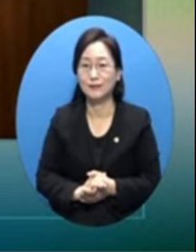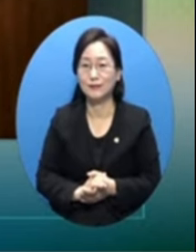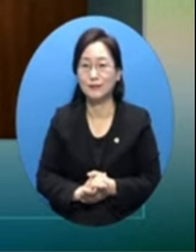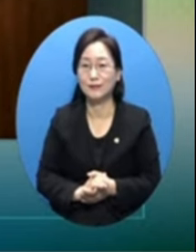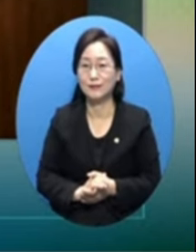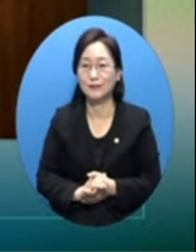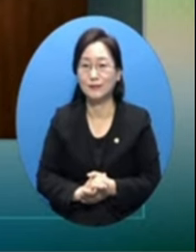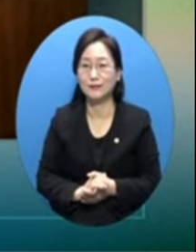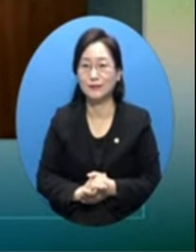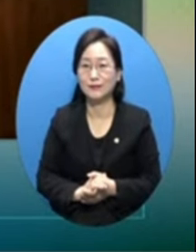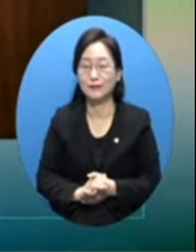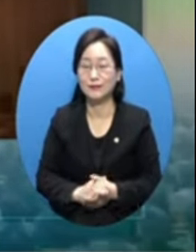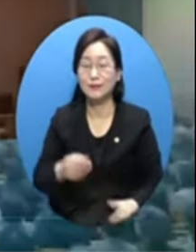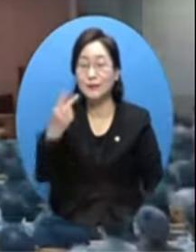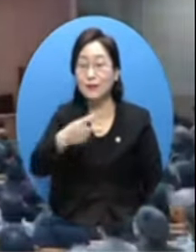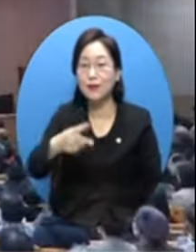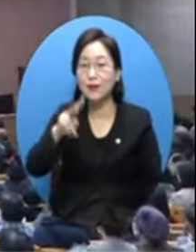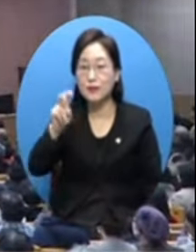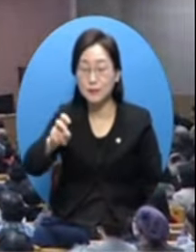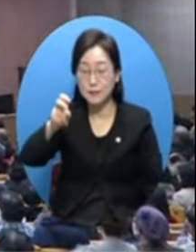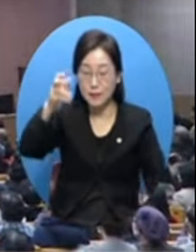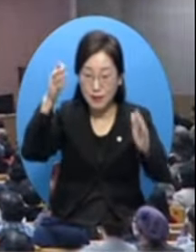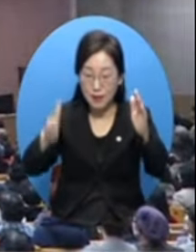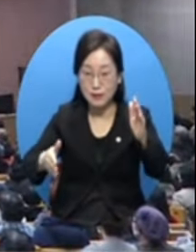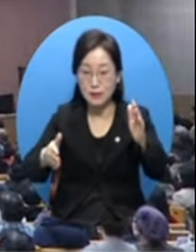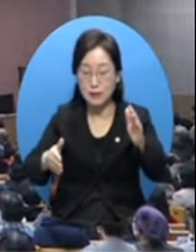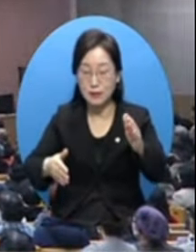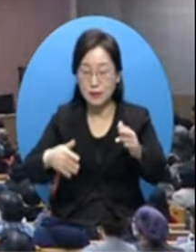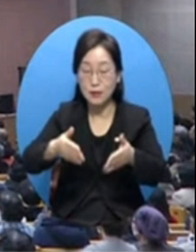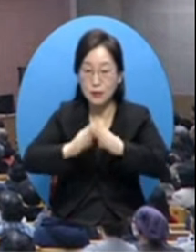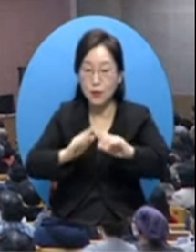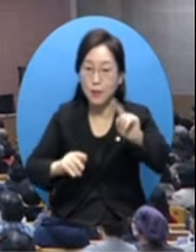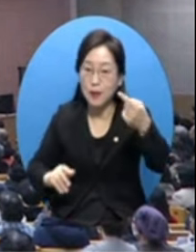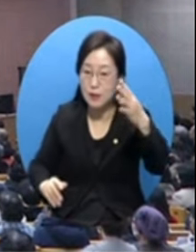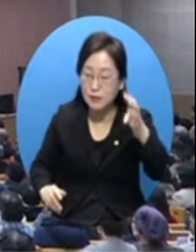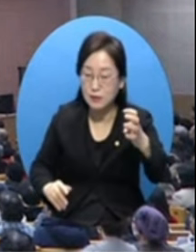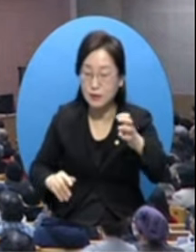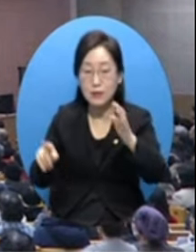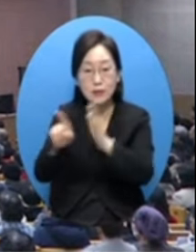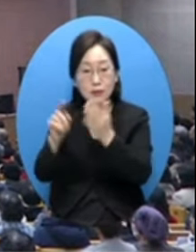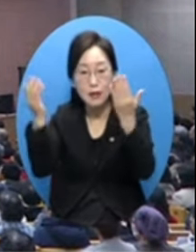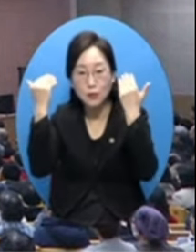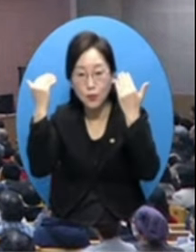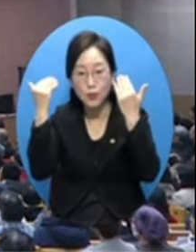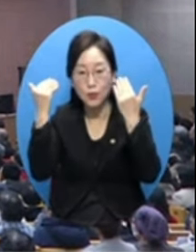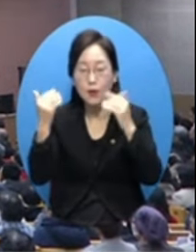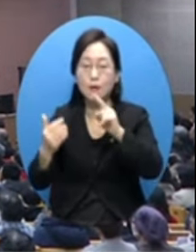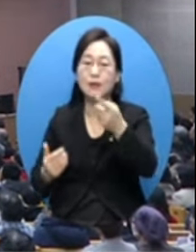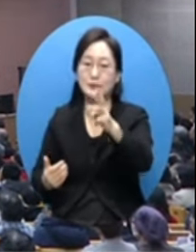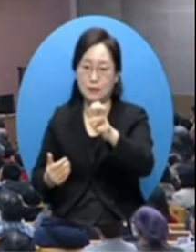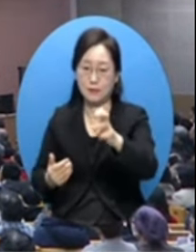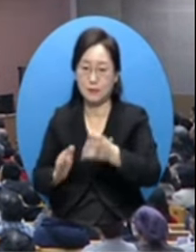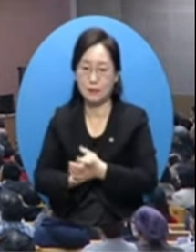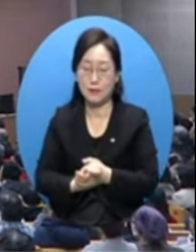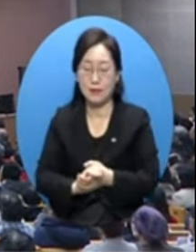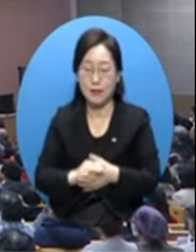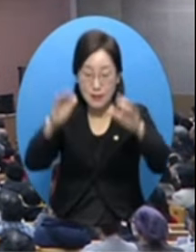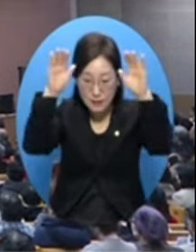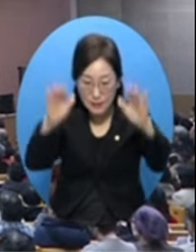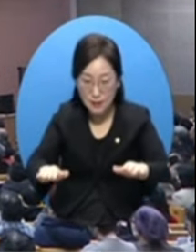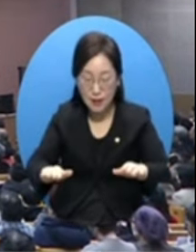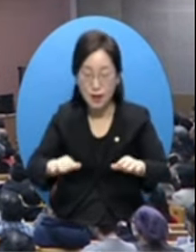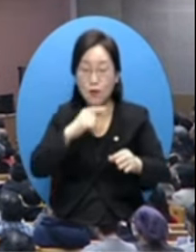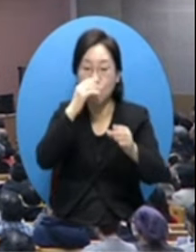할렐루야 2022년까지 세운 교가 140개 신학교는 130개로 세웠습니다 사회주의 국고나 이슬람 국가